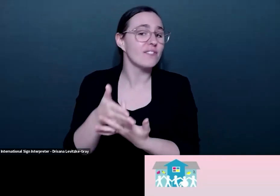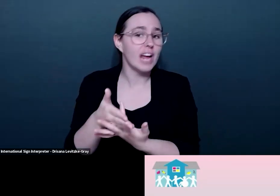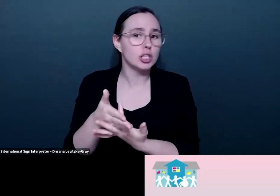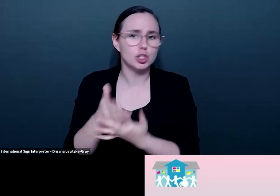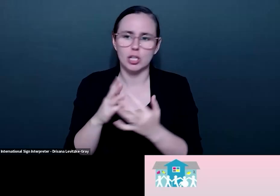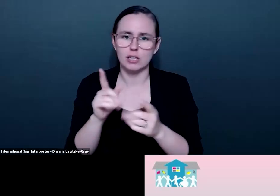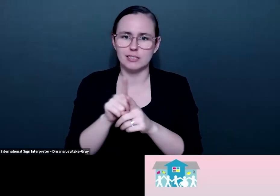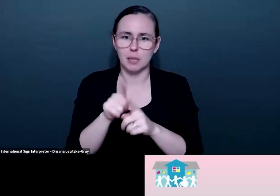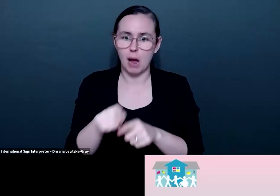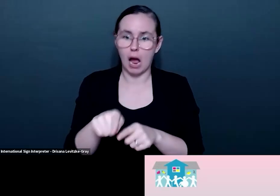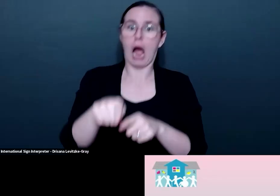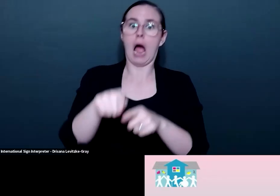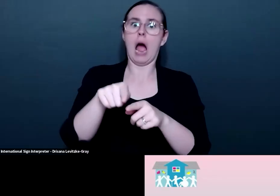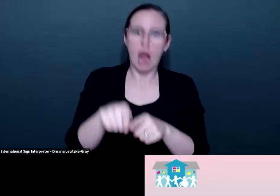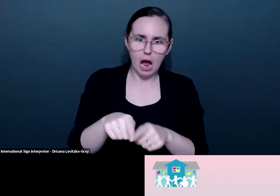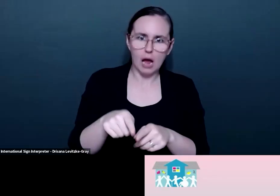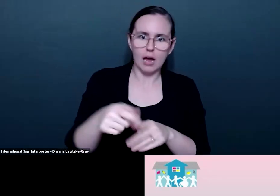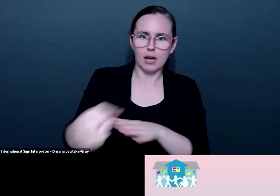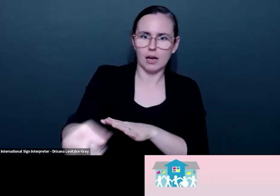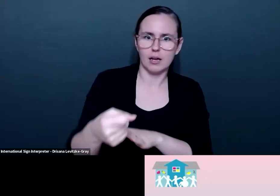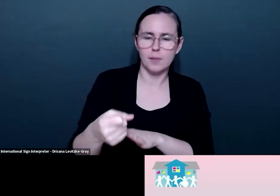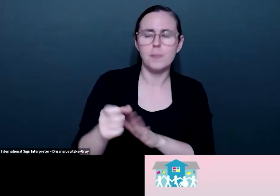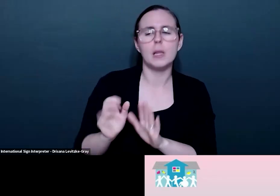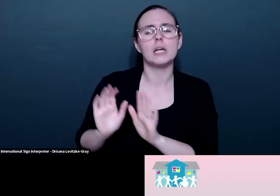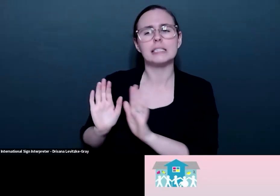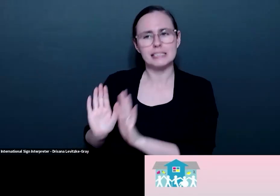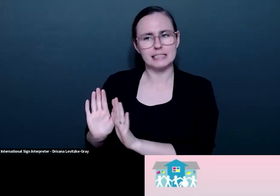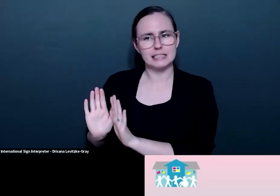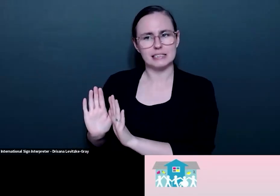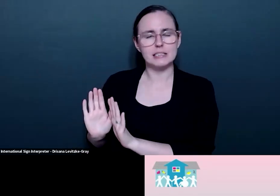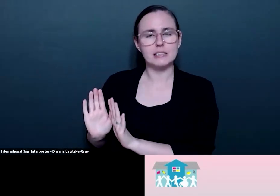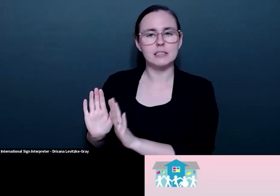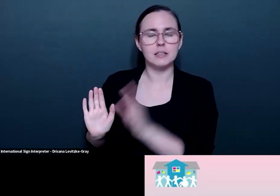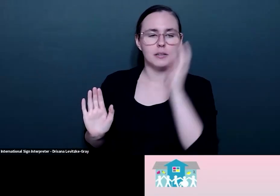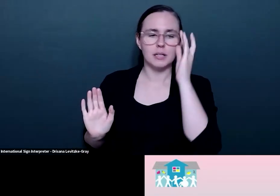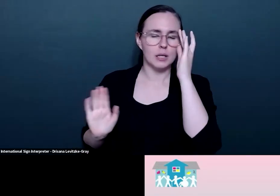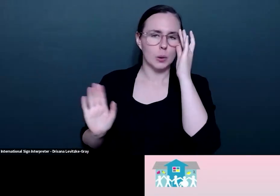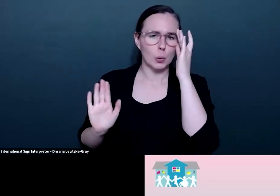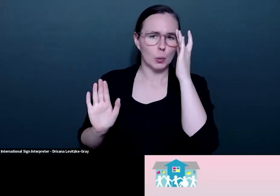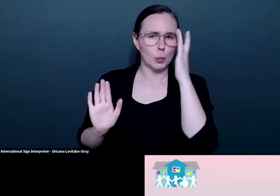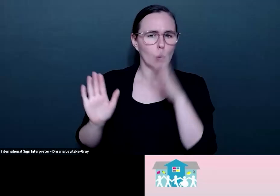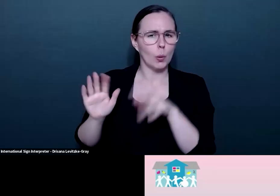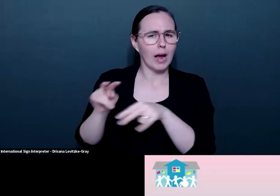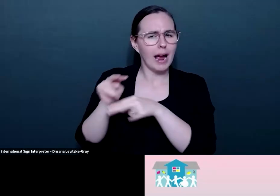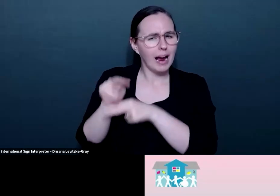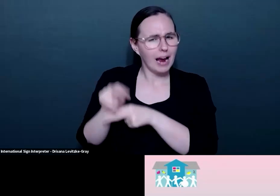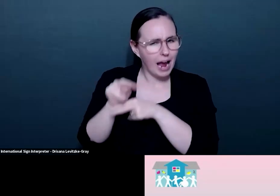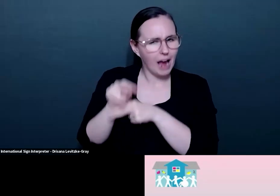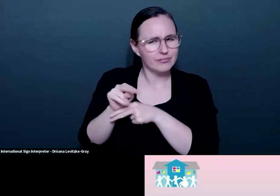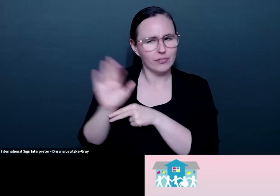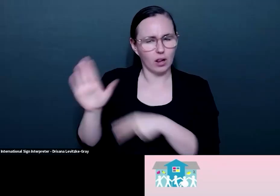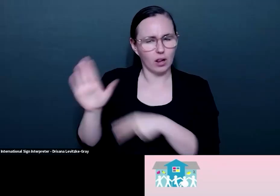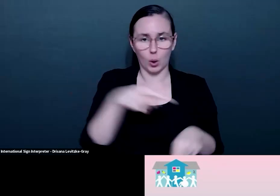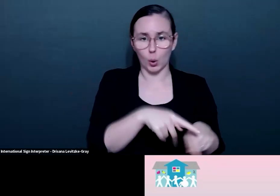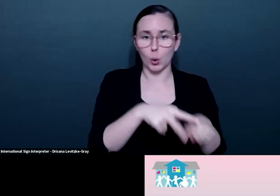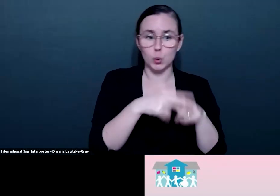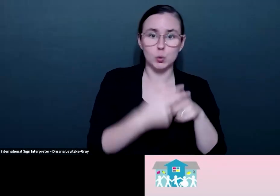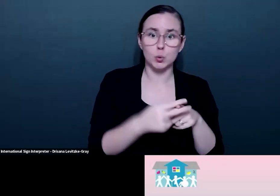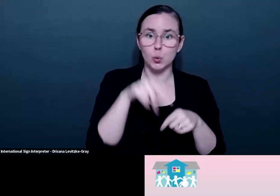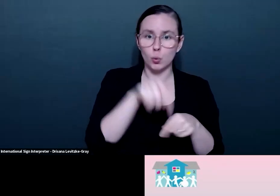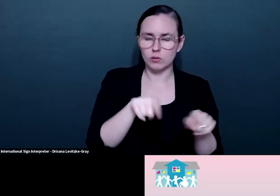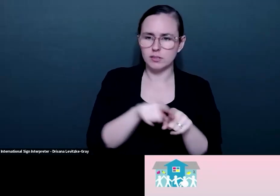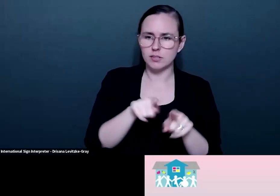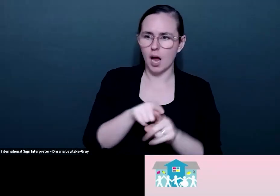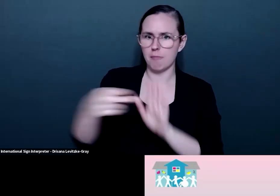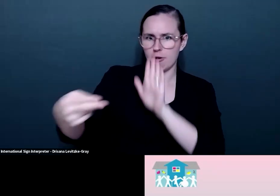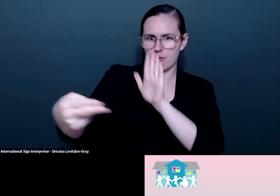attention de ne pas mal interpréter ces genres d'outils. Ils ne sont pas cliniques, ils ne sont pas des analyses cliniques, ils ne vont pas te